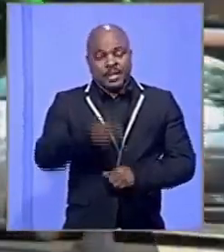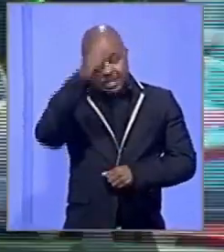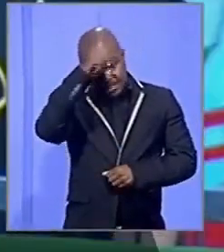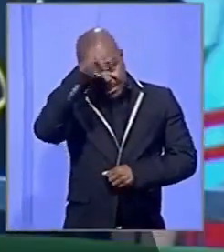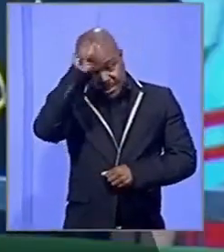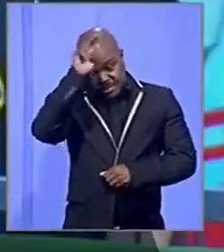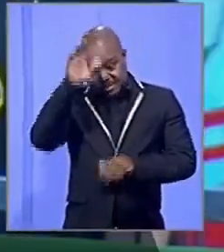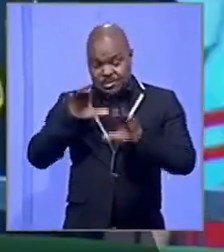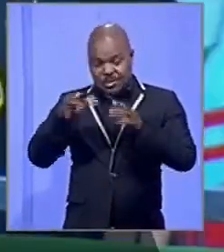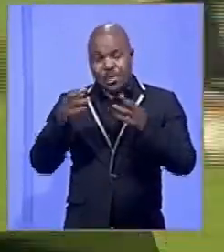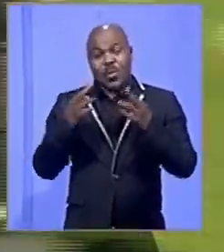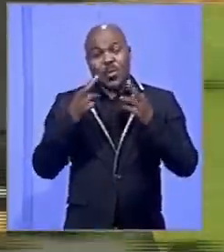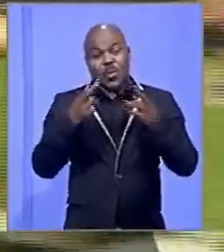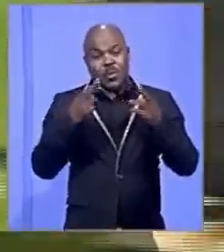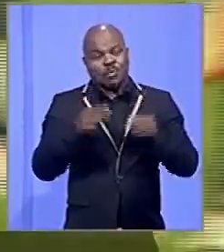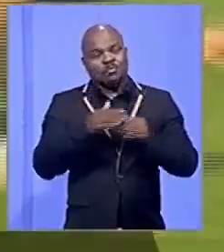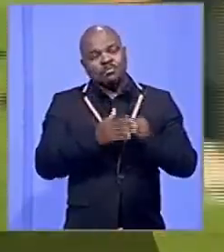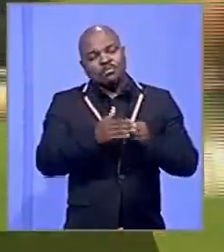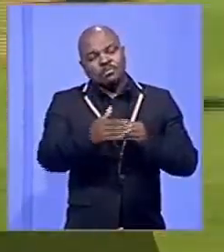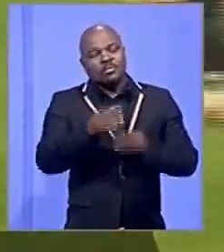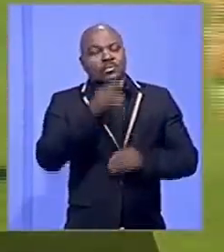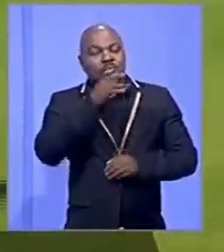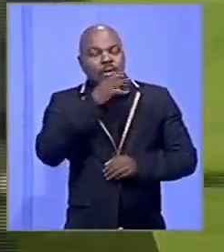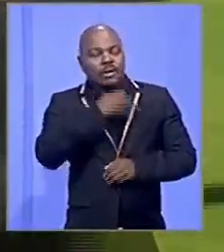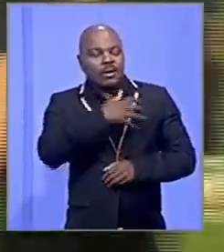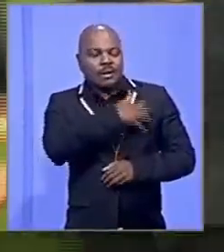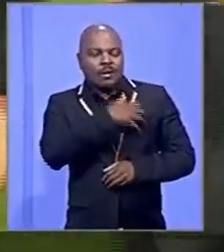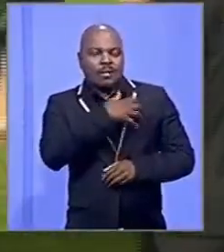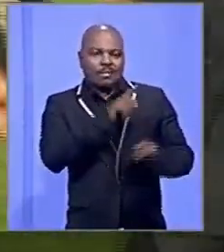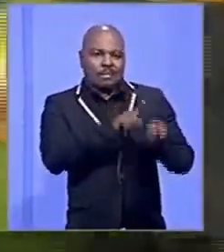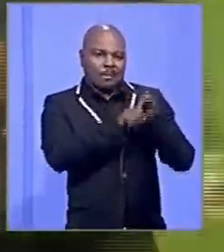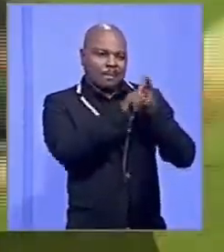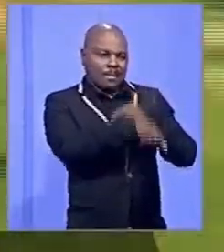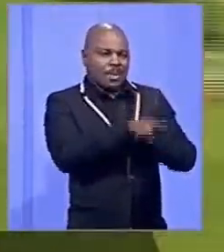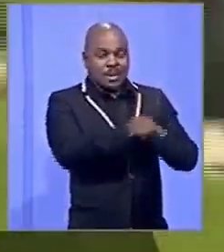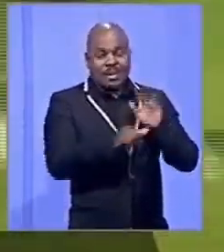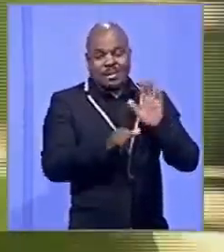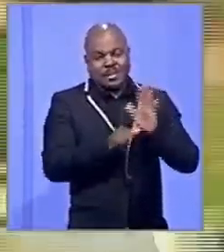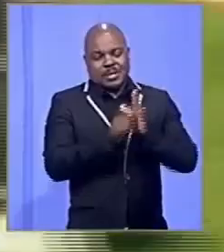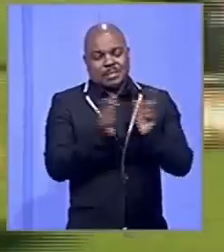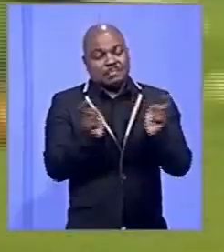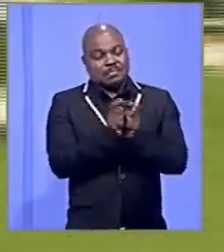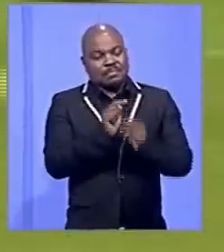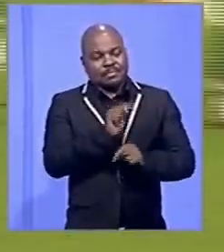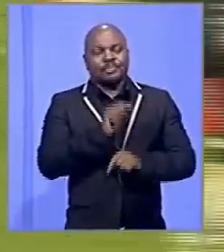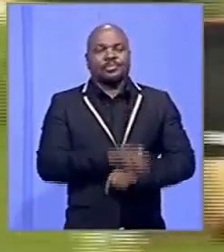Springbok e solofela go fenya motshameko o ba reng mo botlhokwa thata kgatlhanong le Ireland.